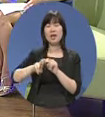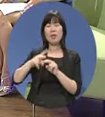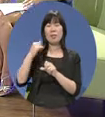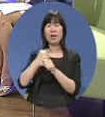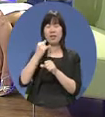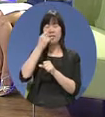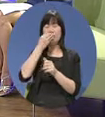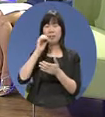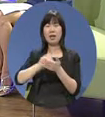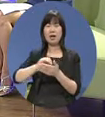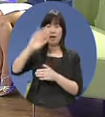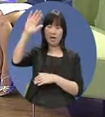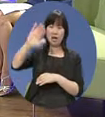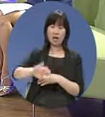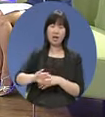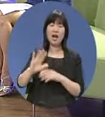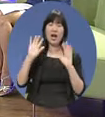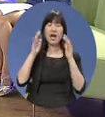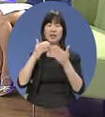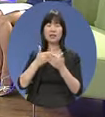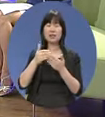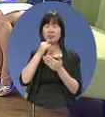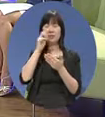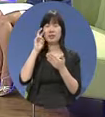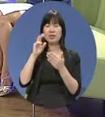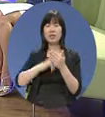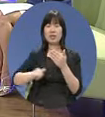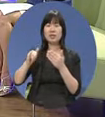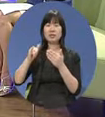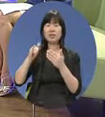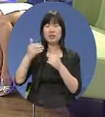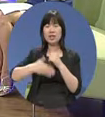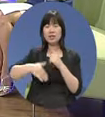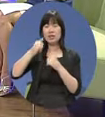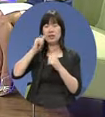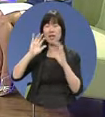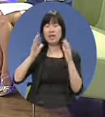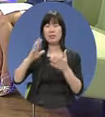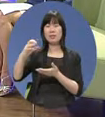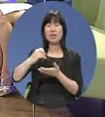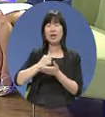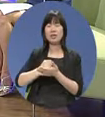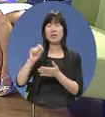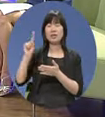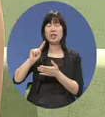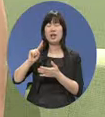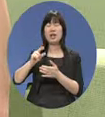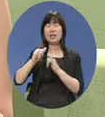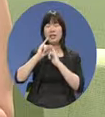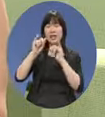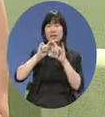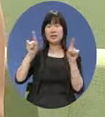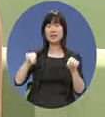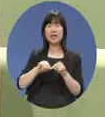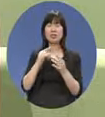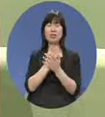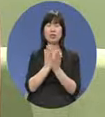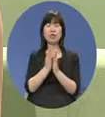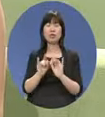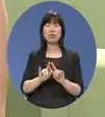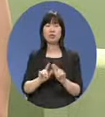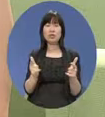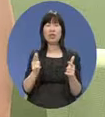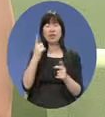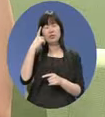한 면에 뭐 아이들의 그림일 수도 있고 가족 사진일 수도 있고 아이들이 받아온 어떤 상장이나 뭐 여러 가지 우리가